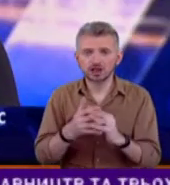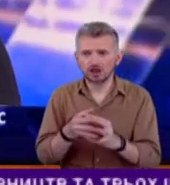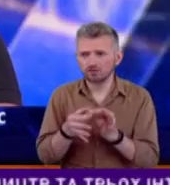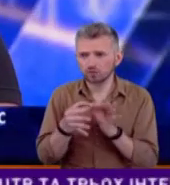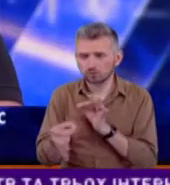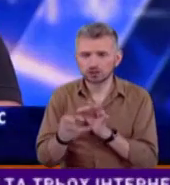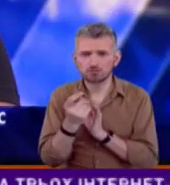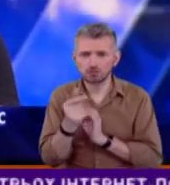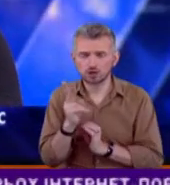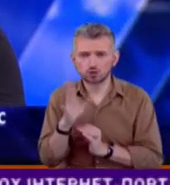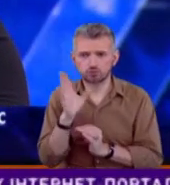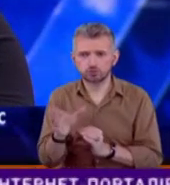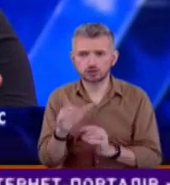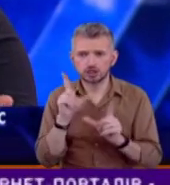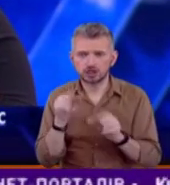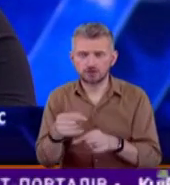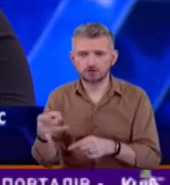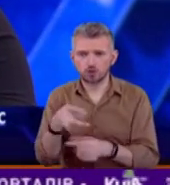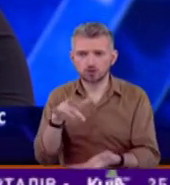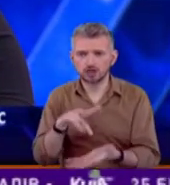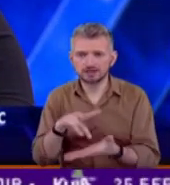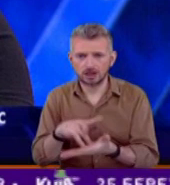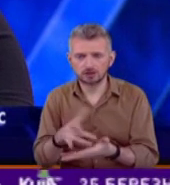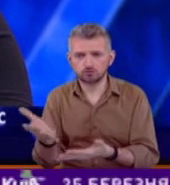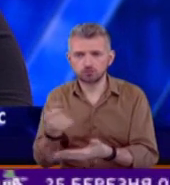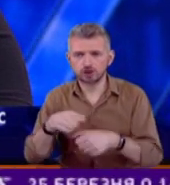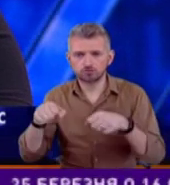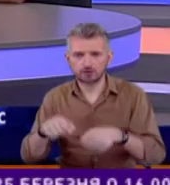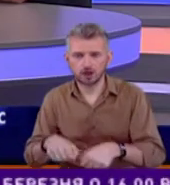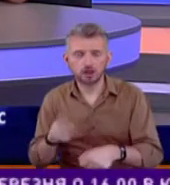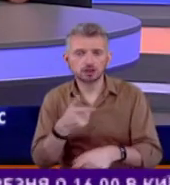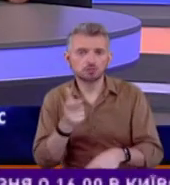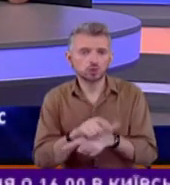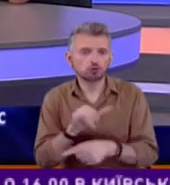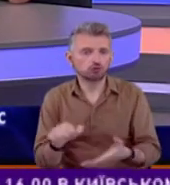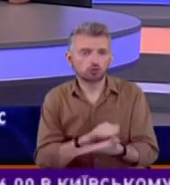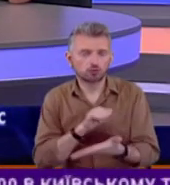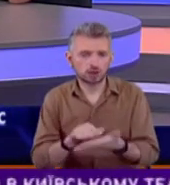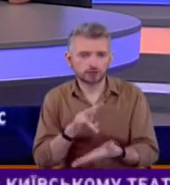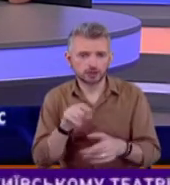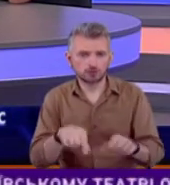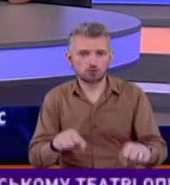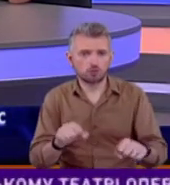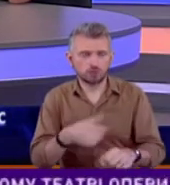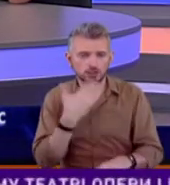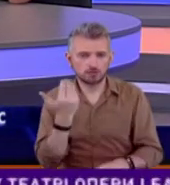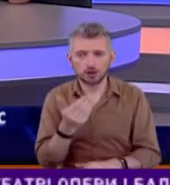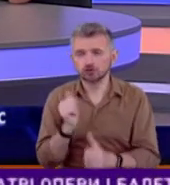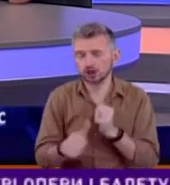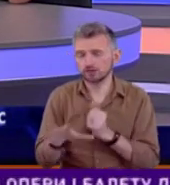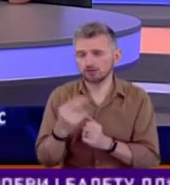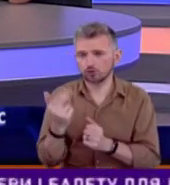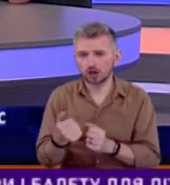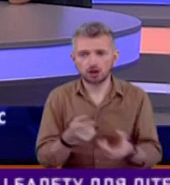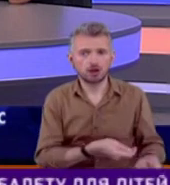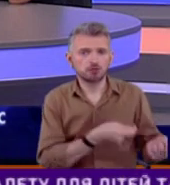глубинке мало кто будет ехать в районный да. центр, там, получать права. Тем более, что у него там и документов на цей мопед може и не быть. Ну, чаще всего, да.